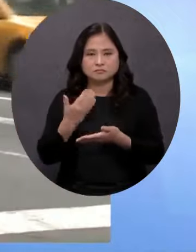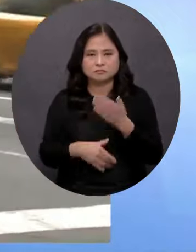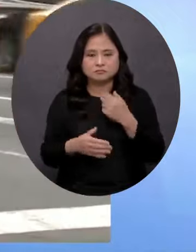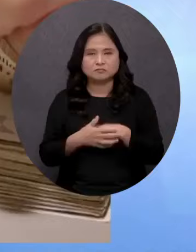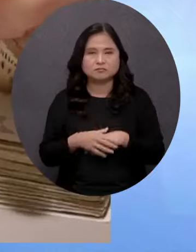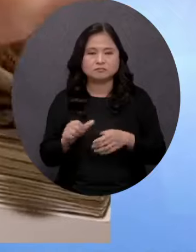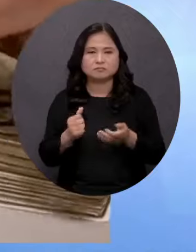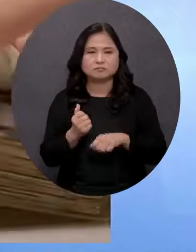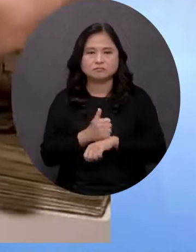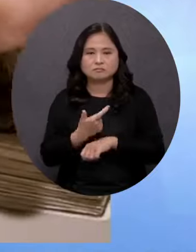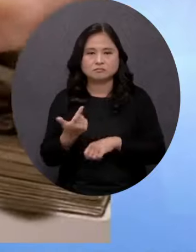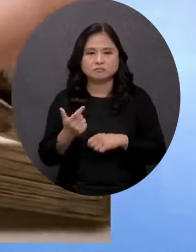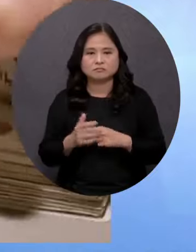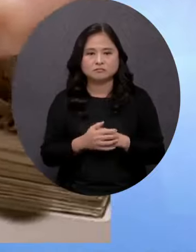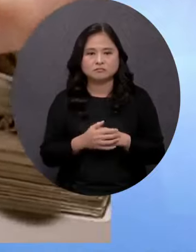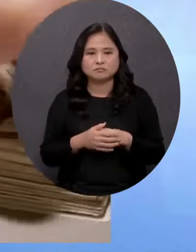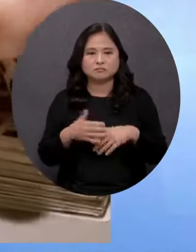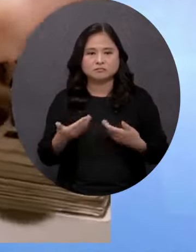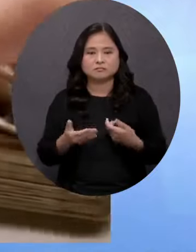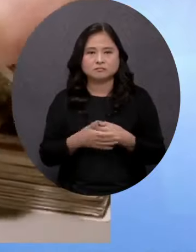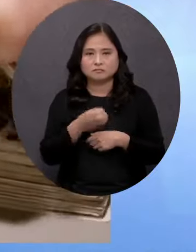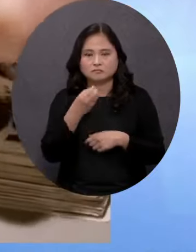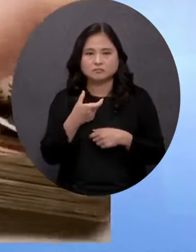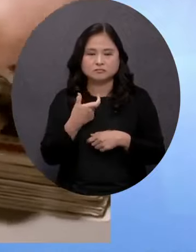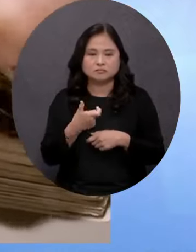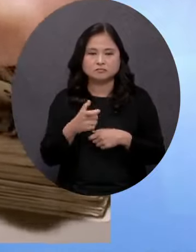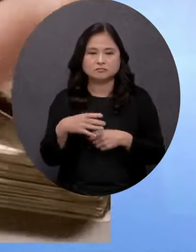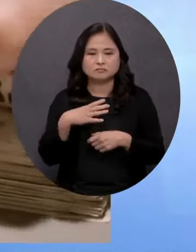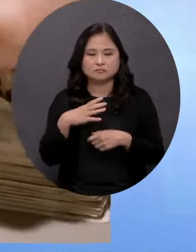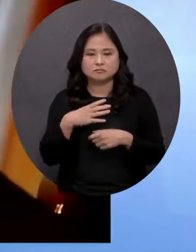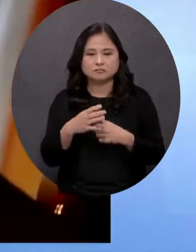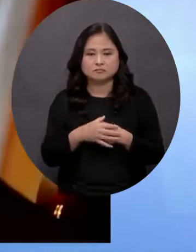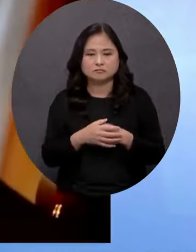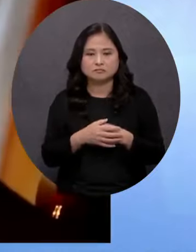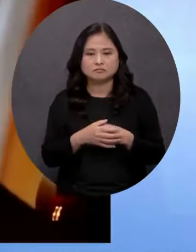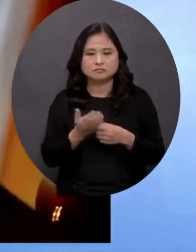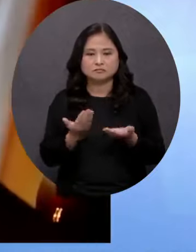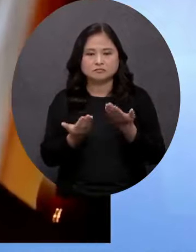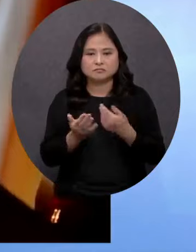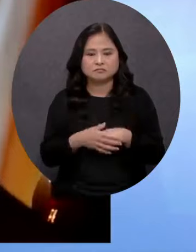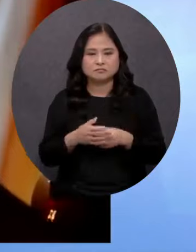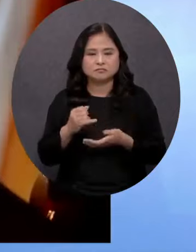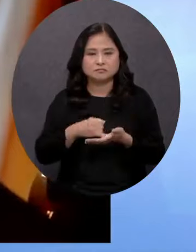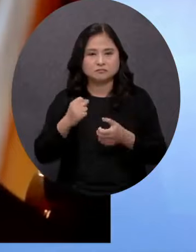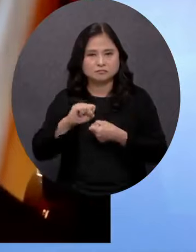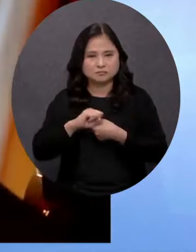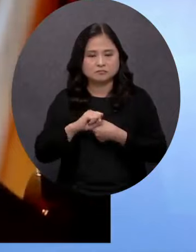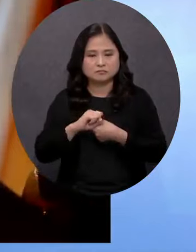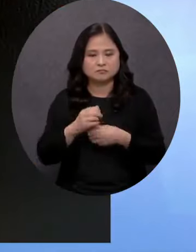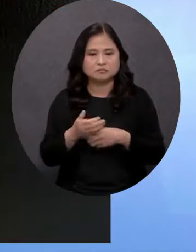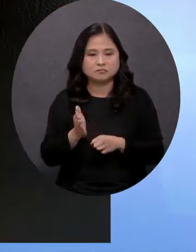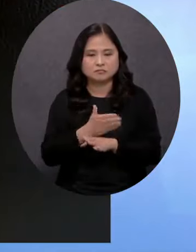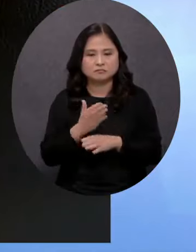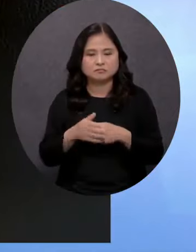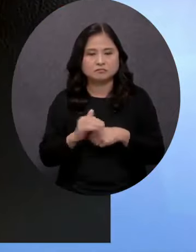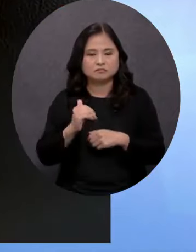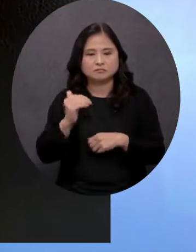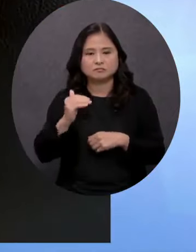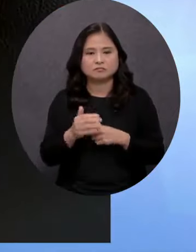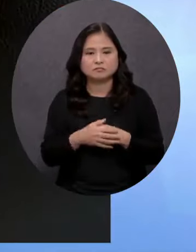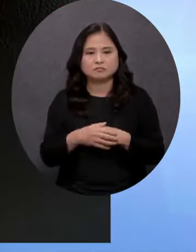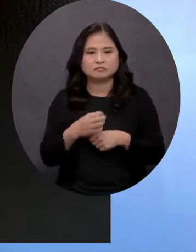较大。现在来讲，就是本地的资金水平其实比起在加息周期之前其实都还是偏高啦。所